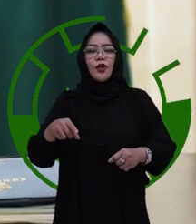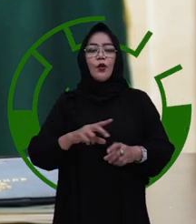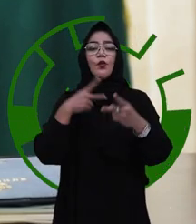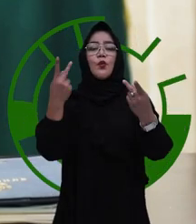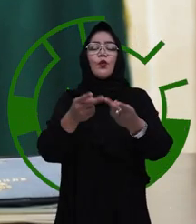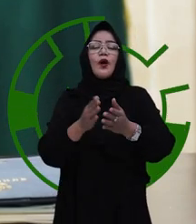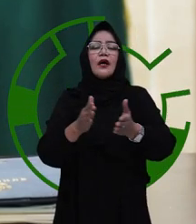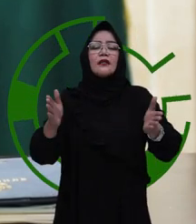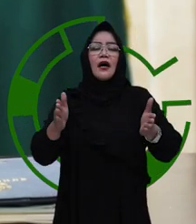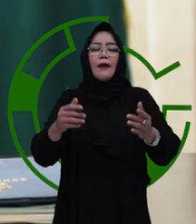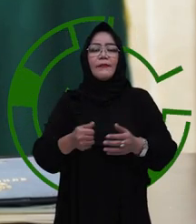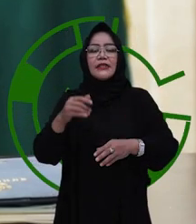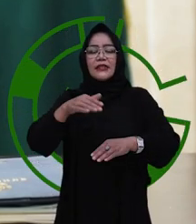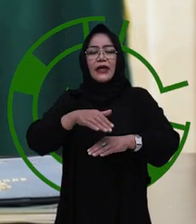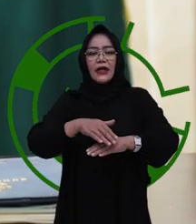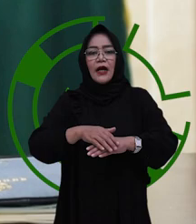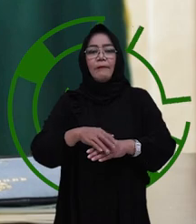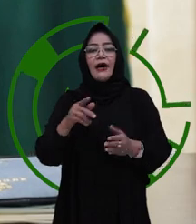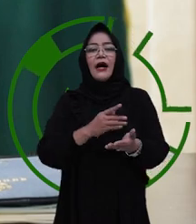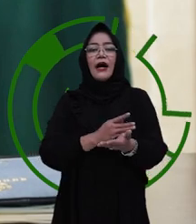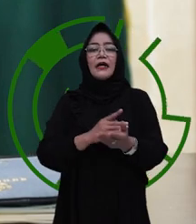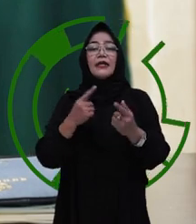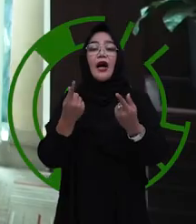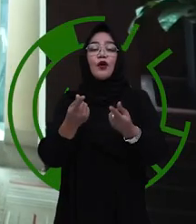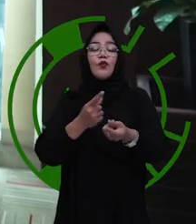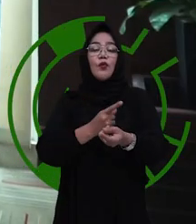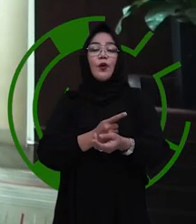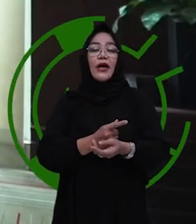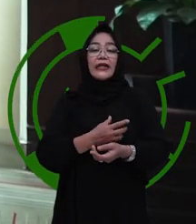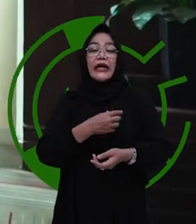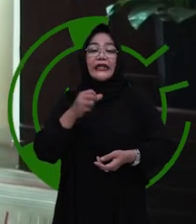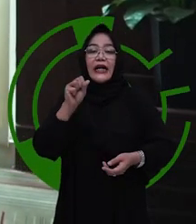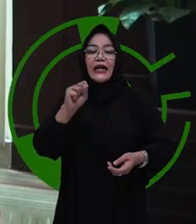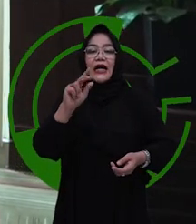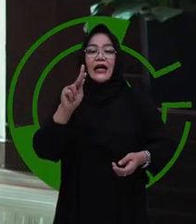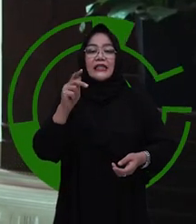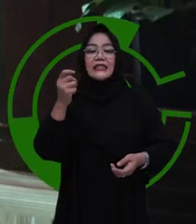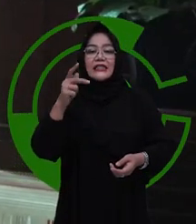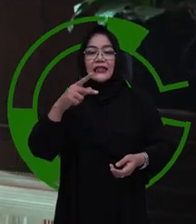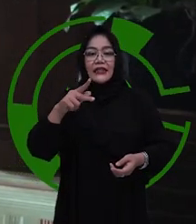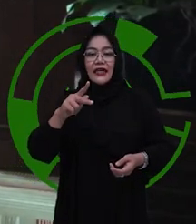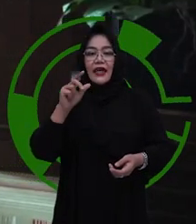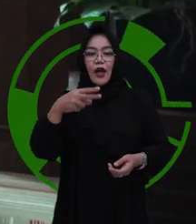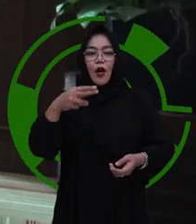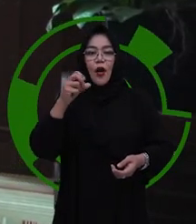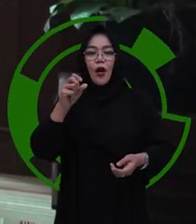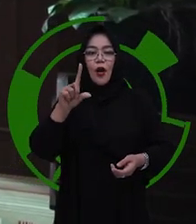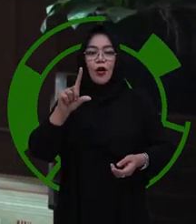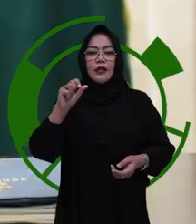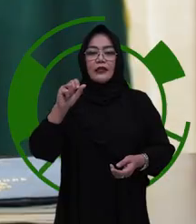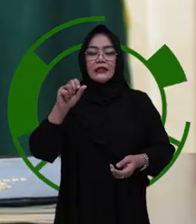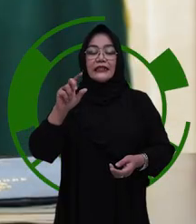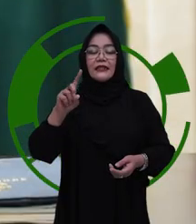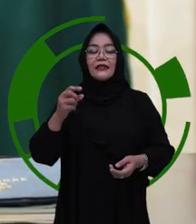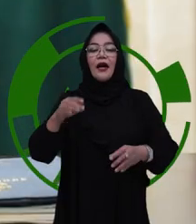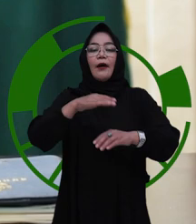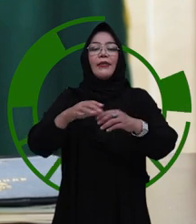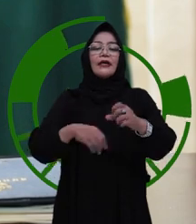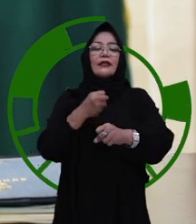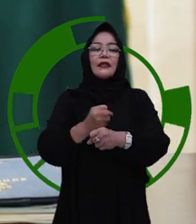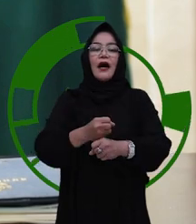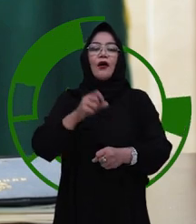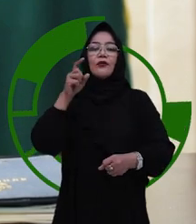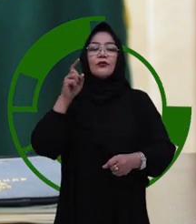Tinggi DKI Jakarta dan stakeholder, sehingga pada tahun 2018 kami